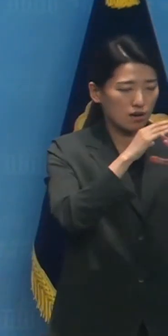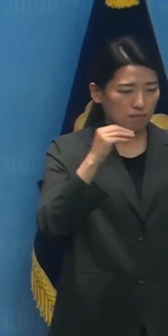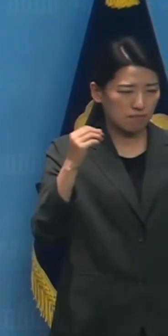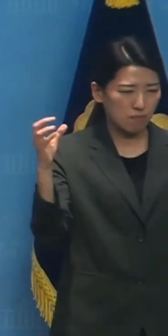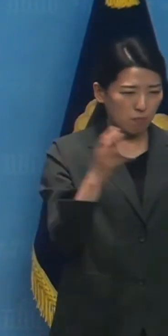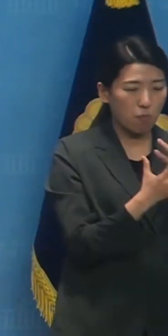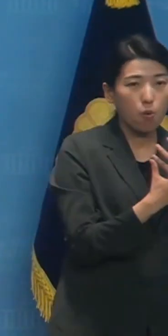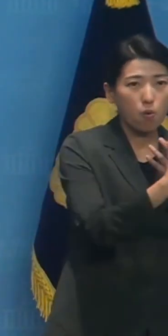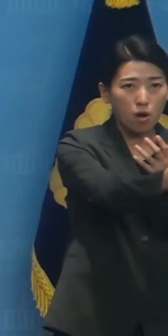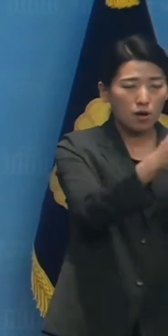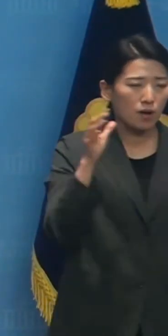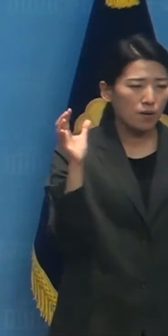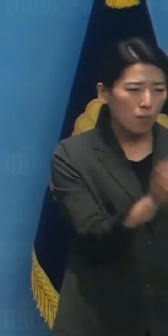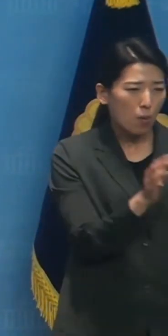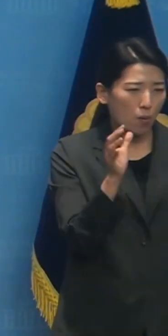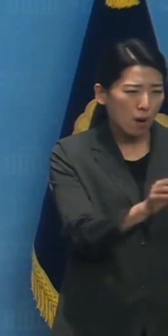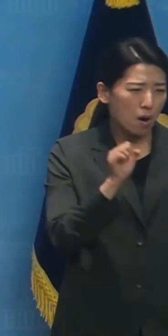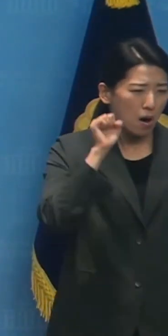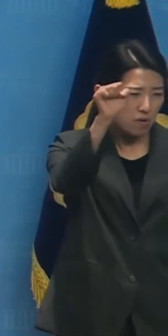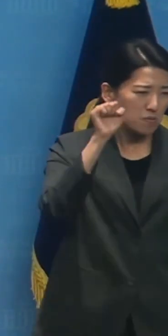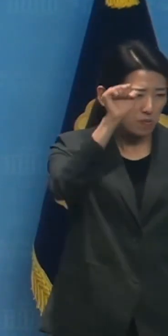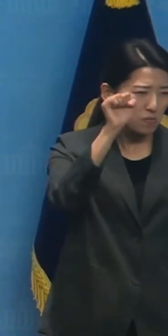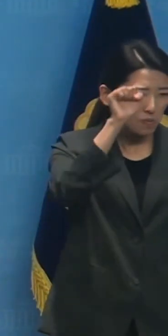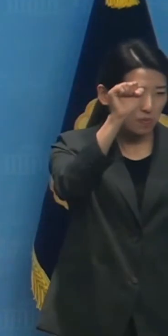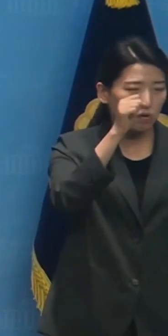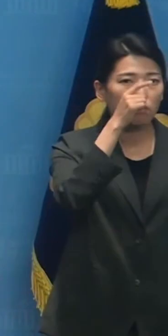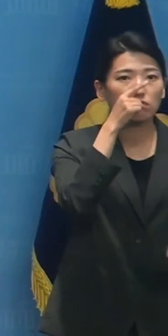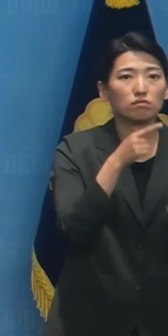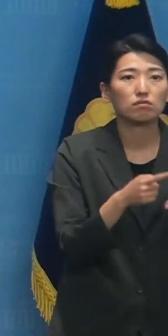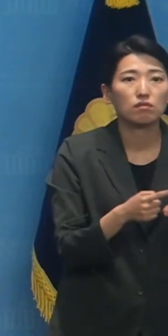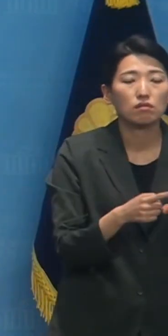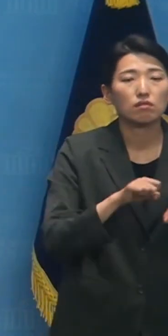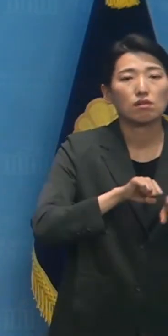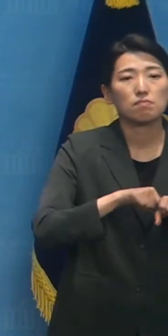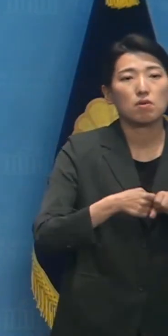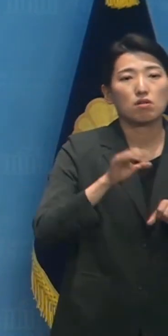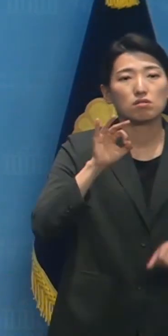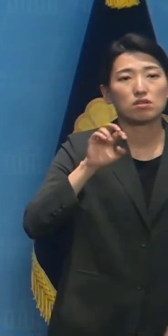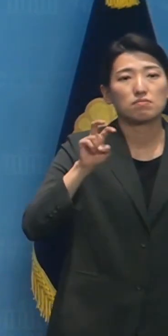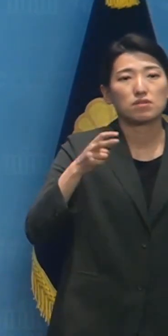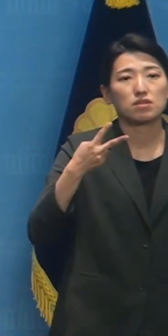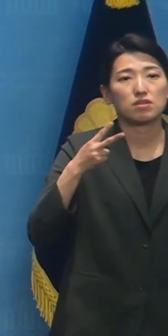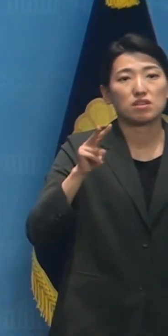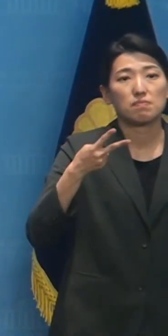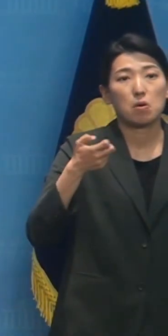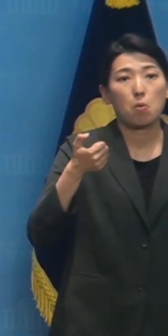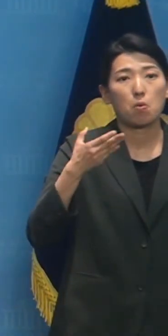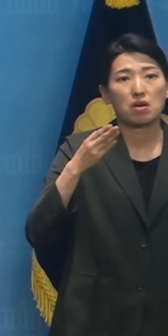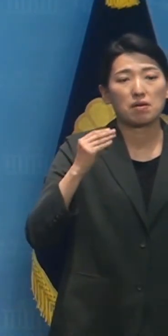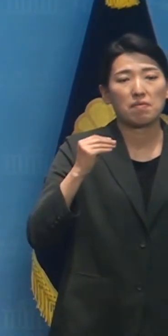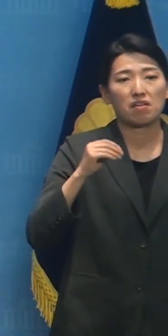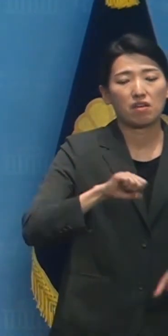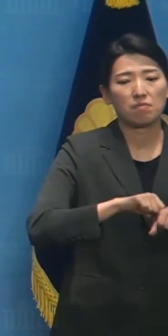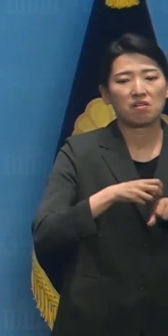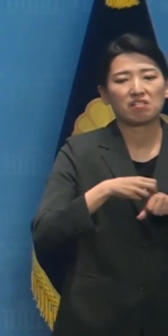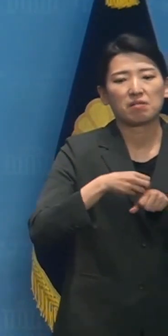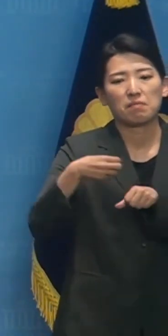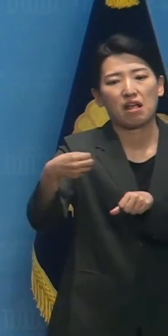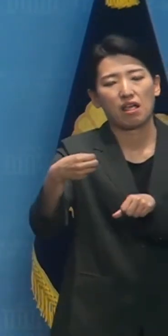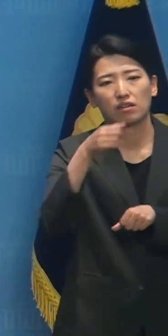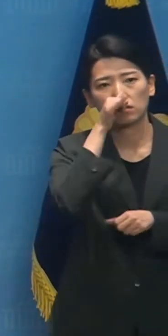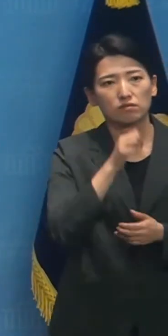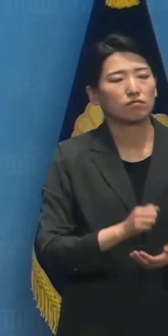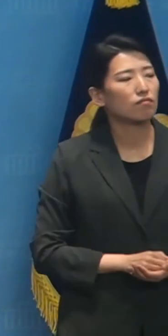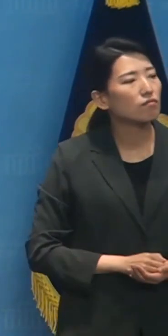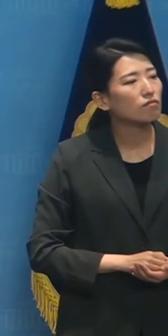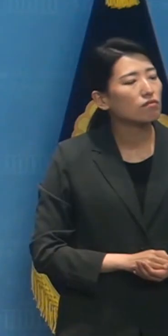감염병 예방법 위반 혐의로 벌금 250만 원이 확정되기도 했습니다. 이것은 공중보건을